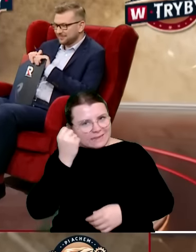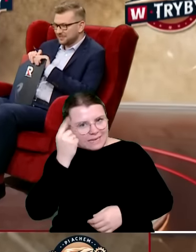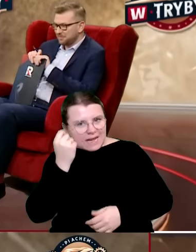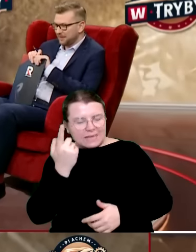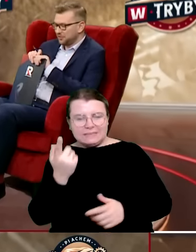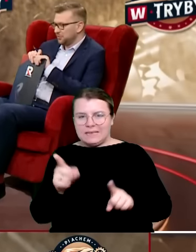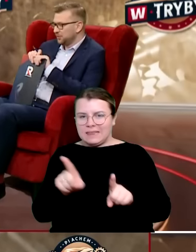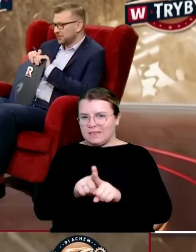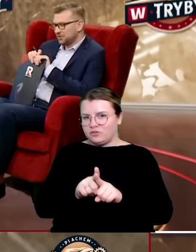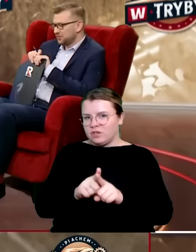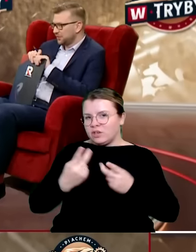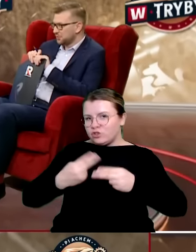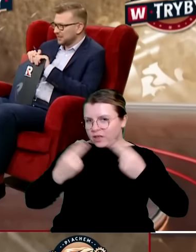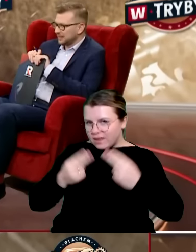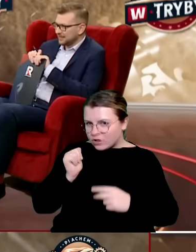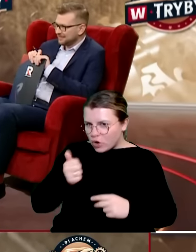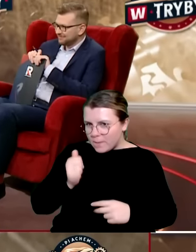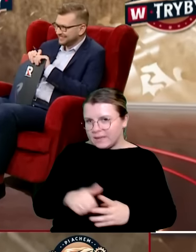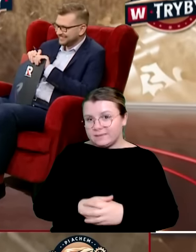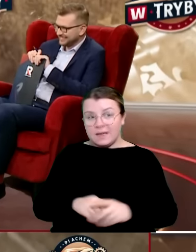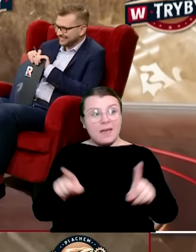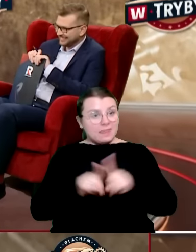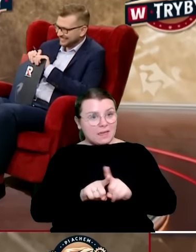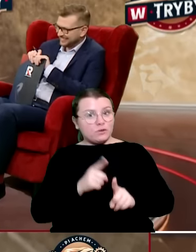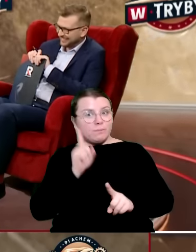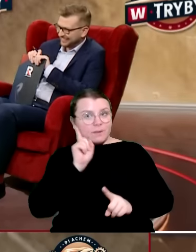dziennikarski. Prawdomówność to już w ogóle...